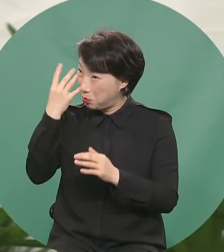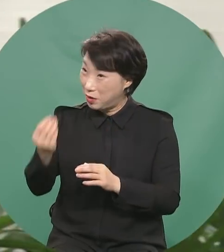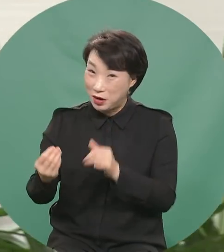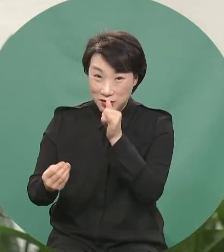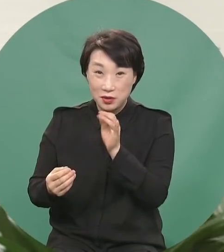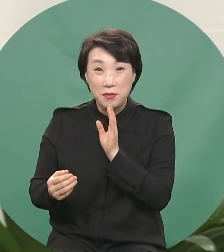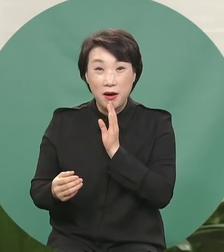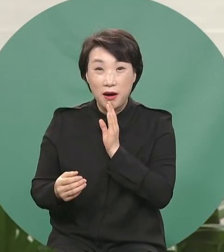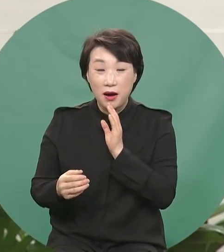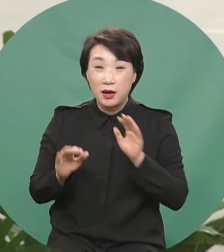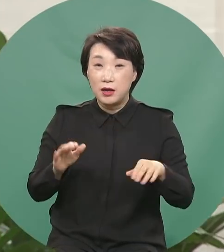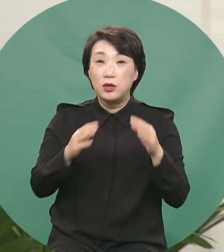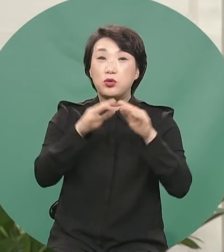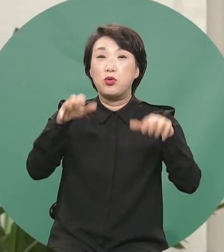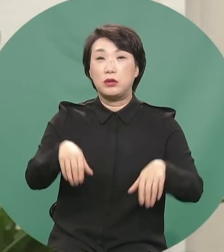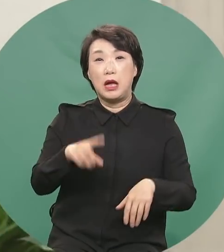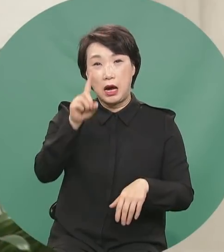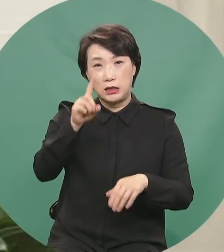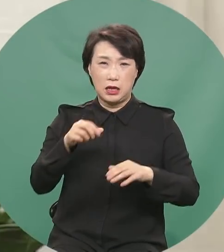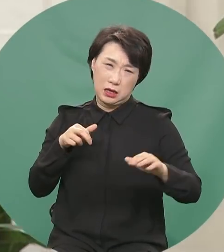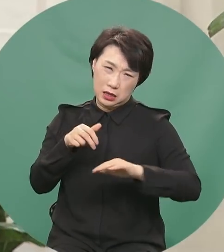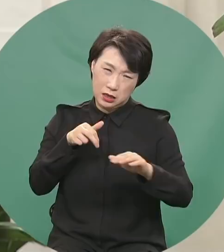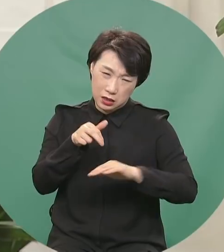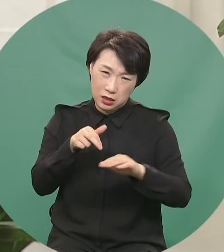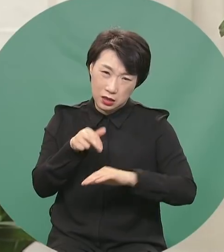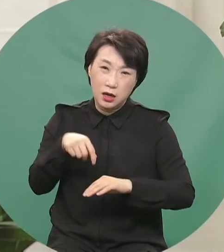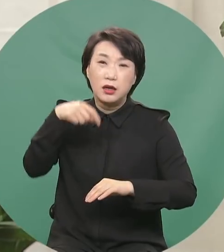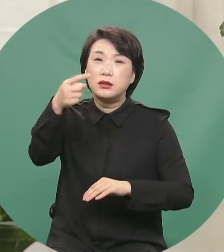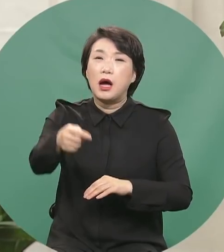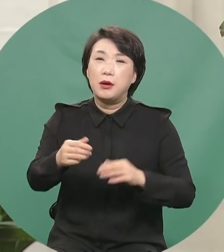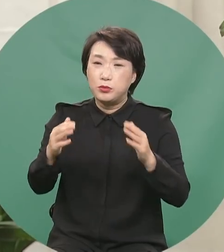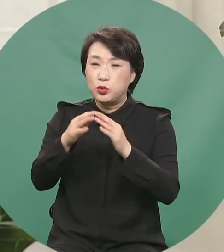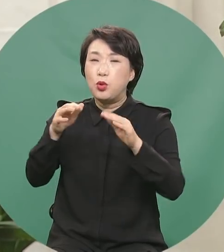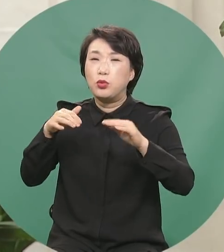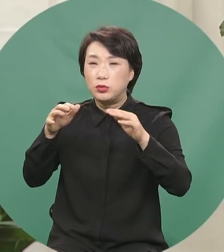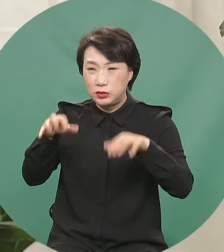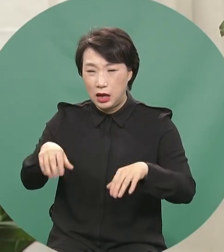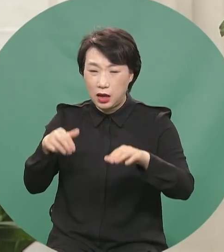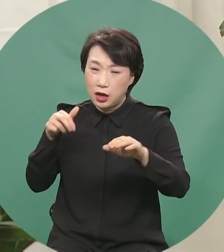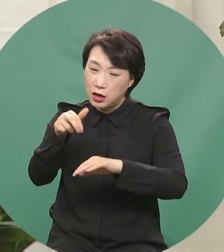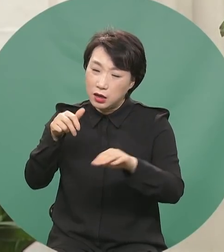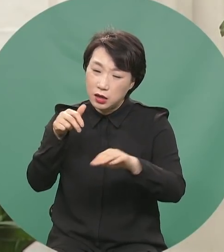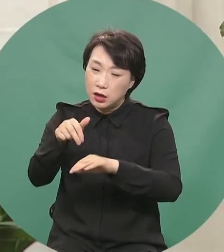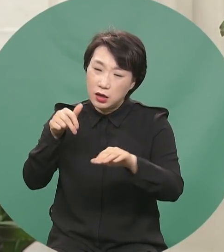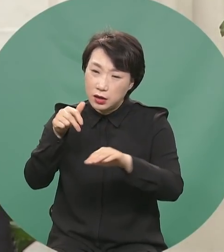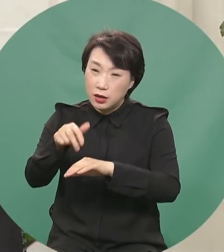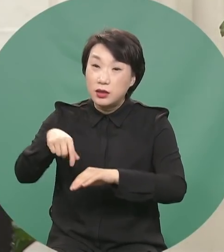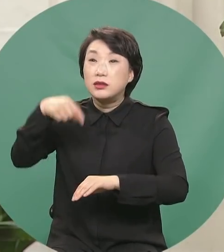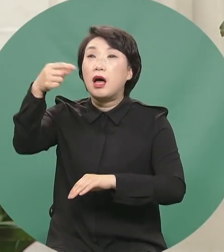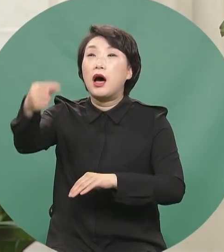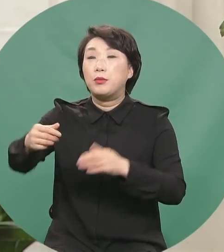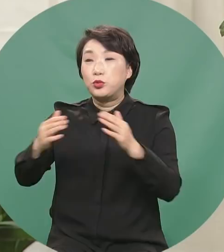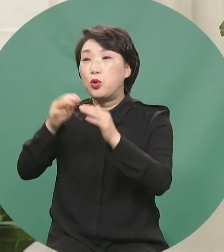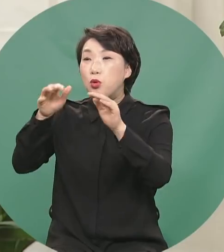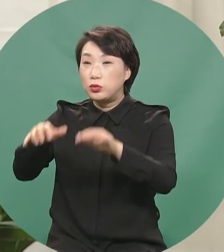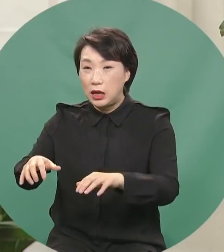그런데 한 동네를 지나 두 동네를 지나 다음 동네에 다다랐는데